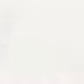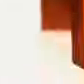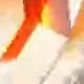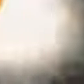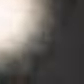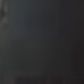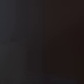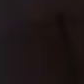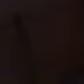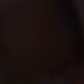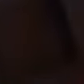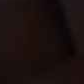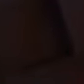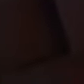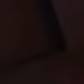ol